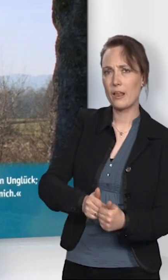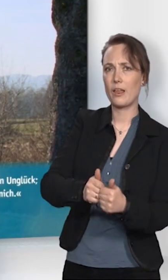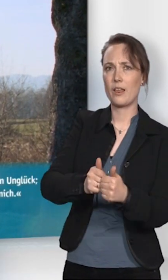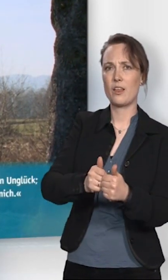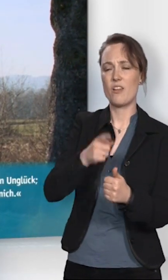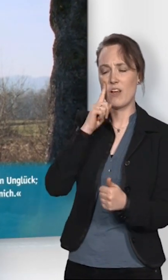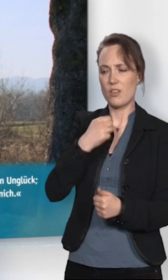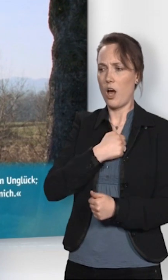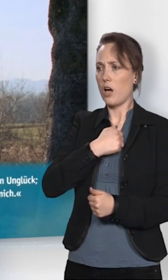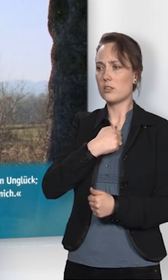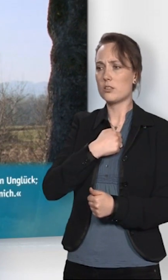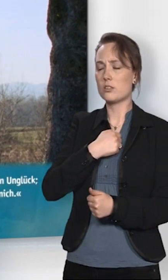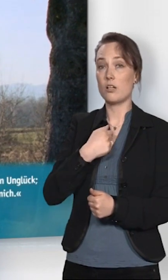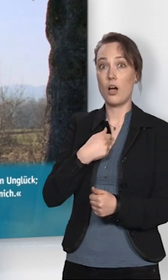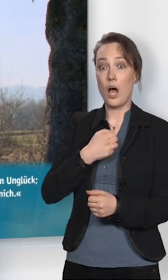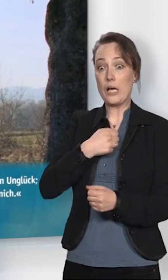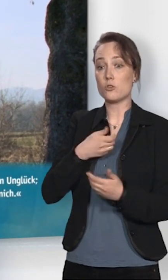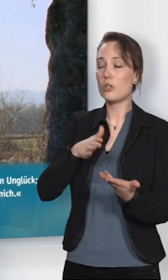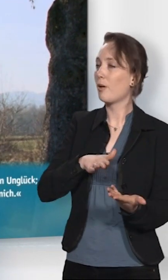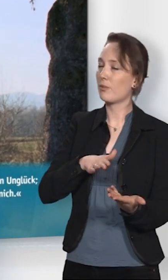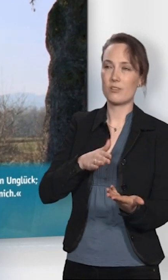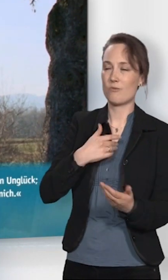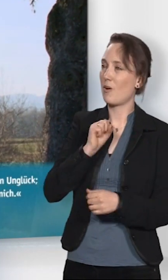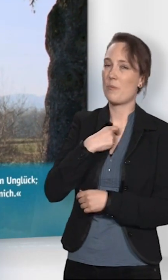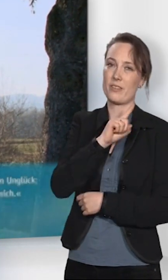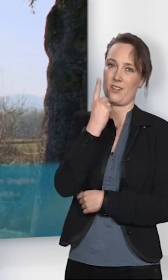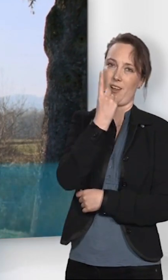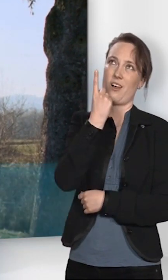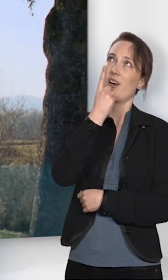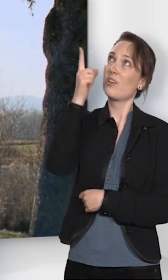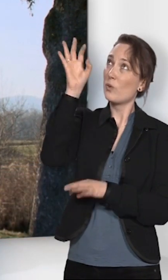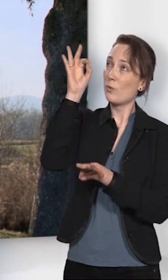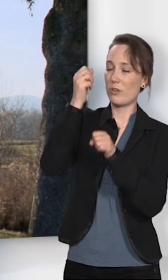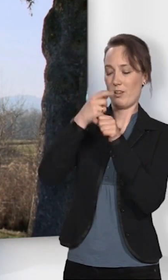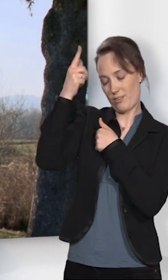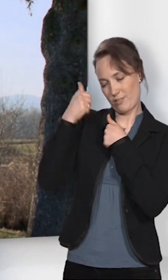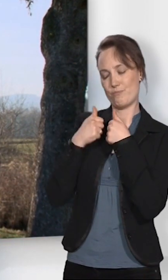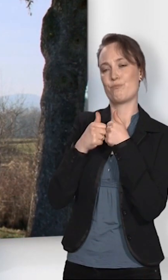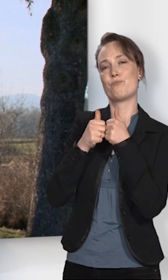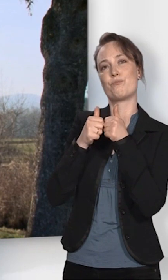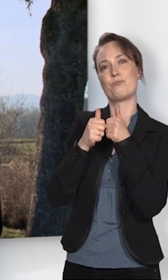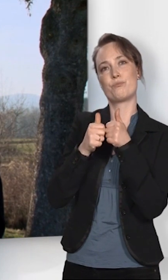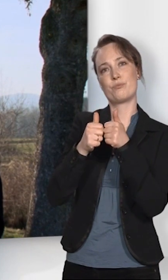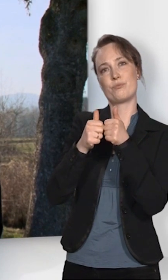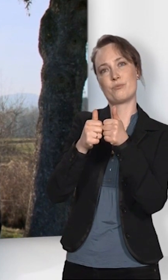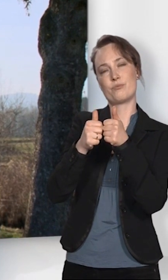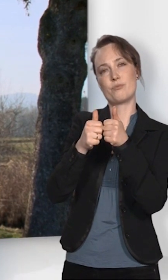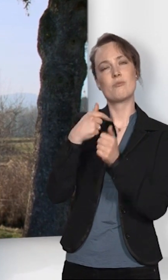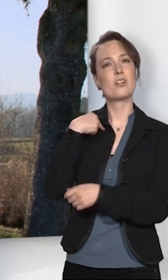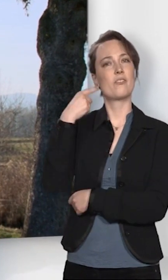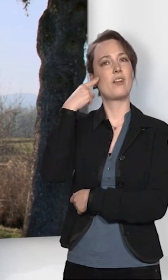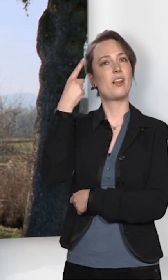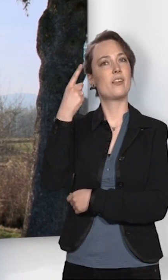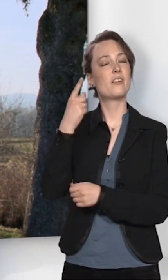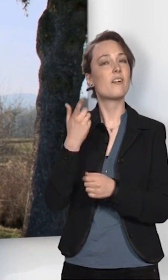nicht alleine. Der gute Hirte ist mit mir auf dem Weg. Da fällt mir ein Weggebet ein